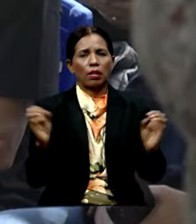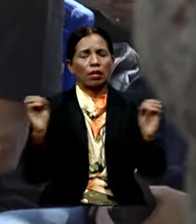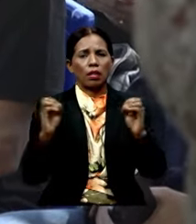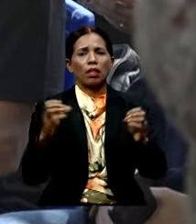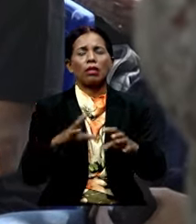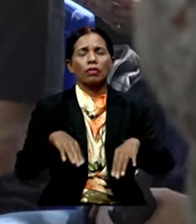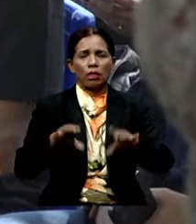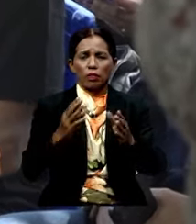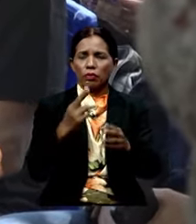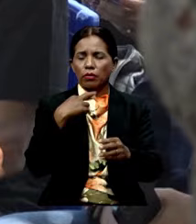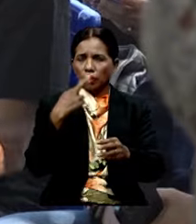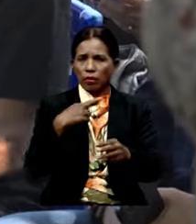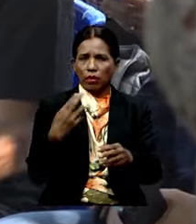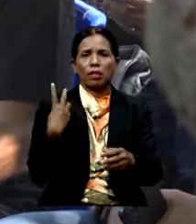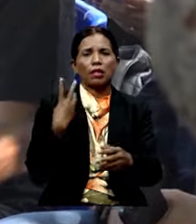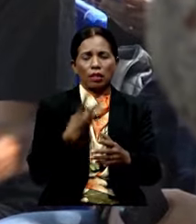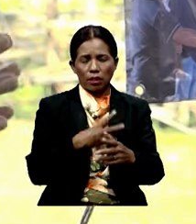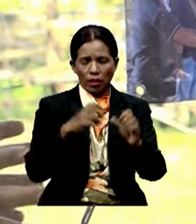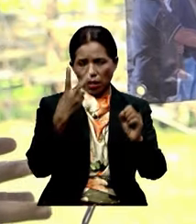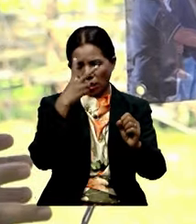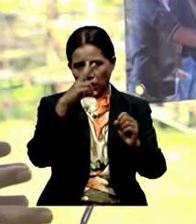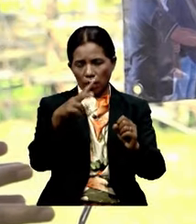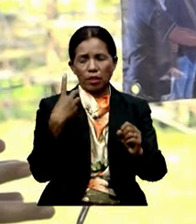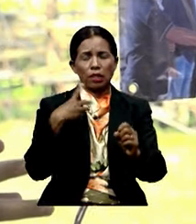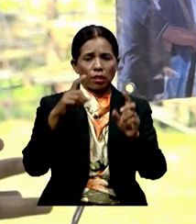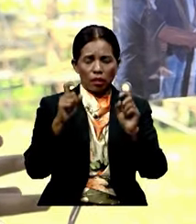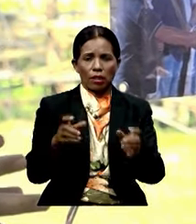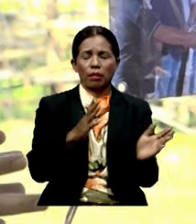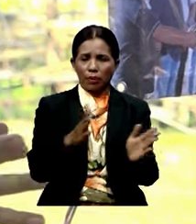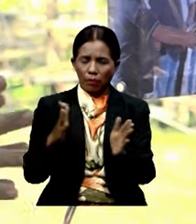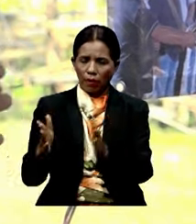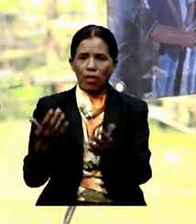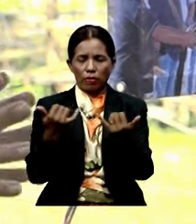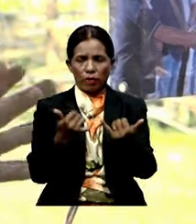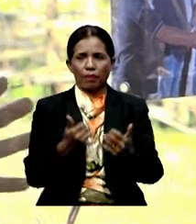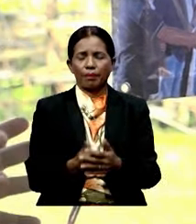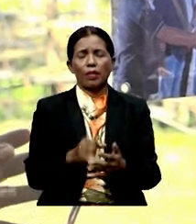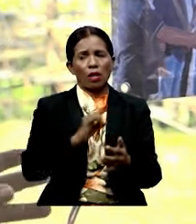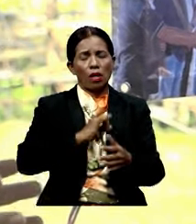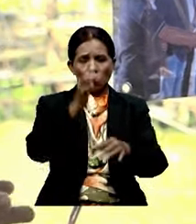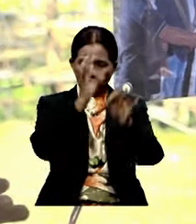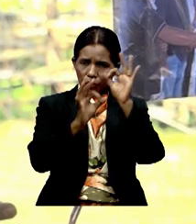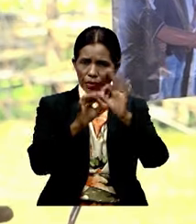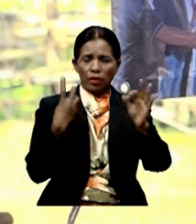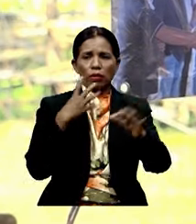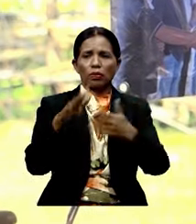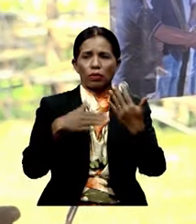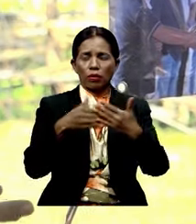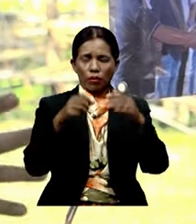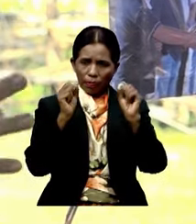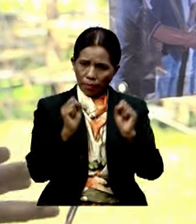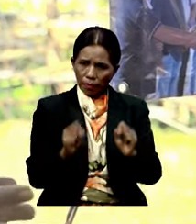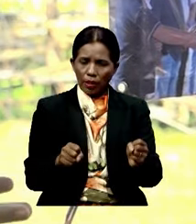kita sebelum ada terjadi sesuatu yang tidak baik bagi kita sudah siapkan sekarang. Dan saya percaya itu semua kita di sini punya komitmen